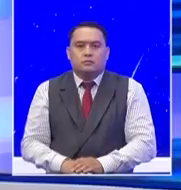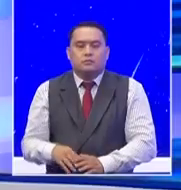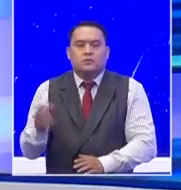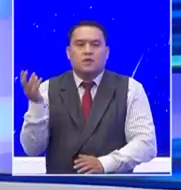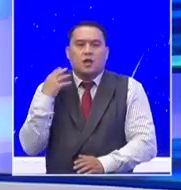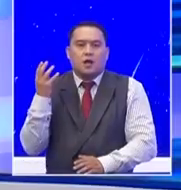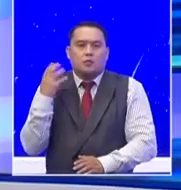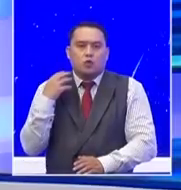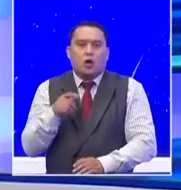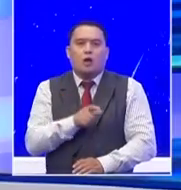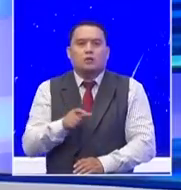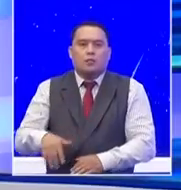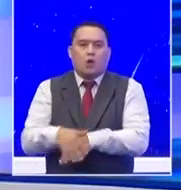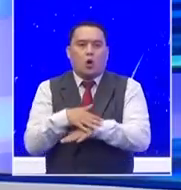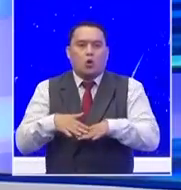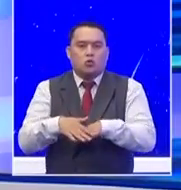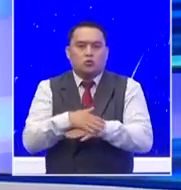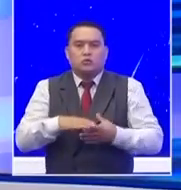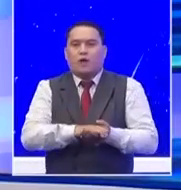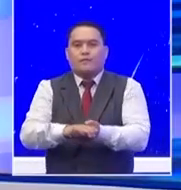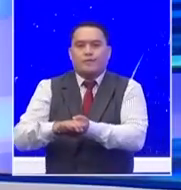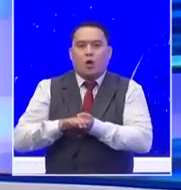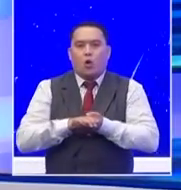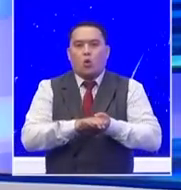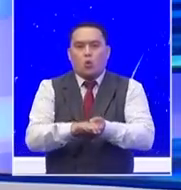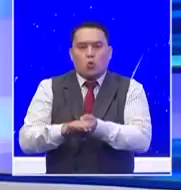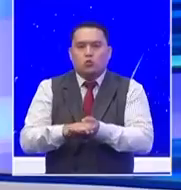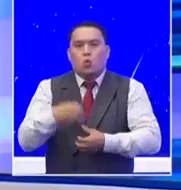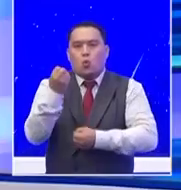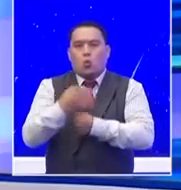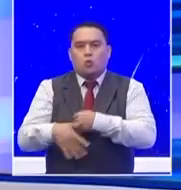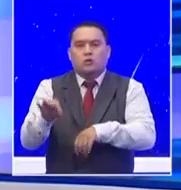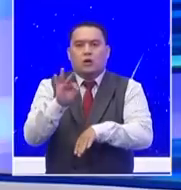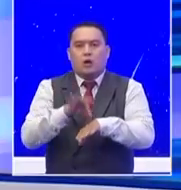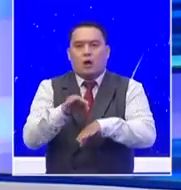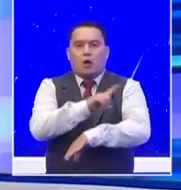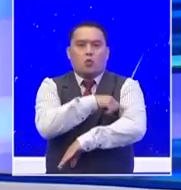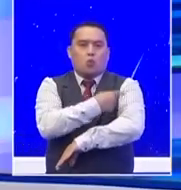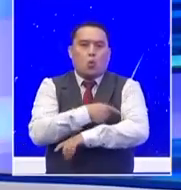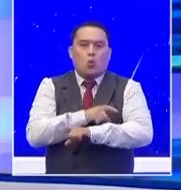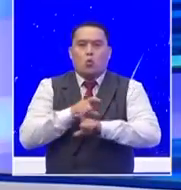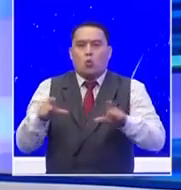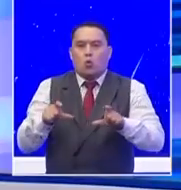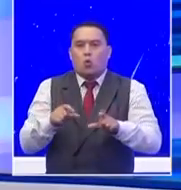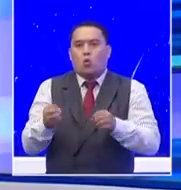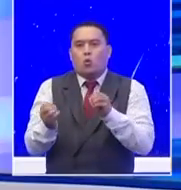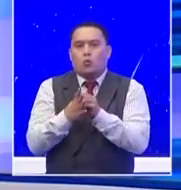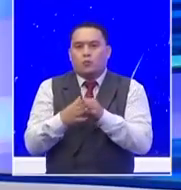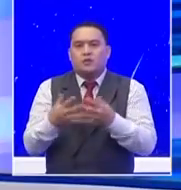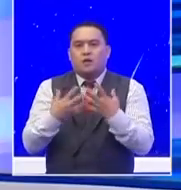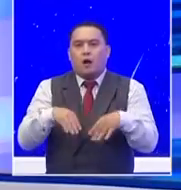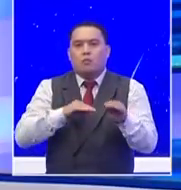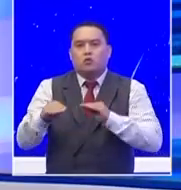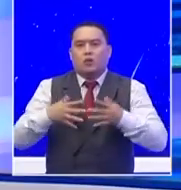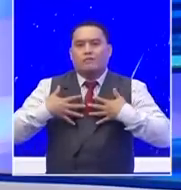Кербулақтық азаматтар ауыз біршіліктерін көрсетті. Тәжді тажалмен көресу үшін орталық ауруханаға 15 оттегі концентратын сатып алып берді.